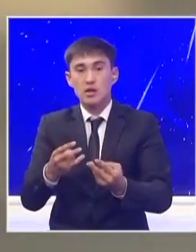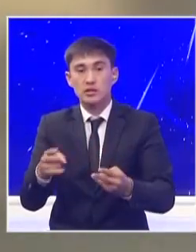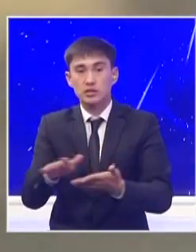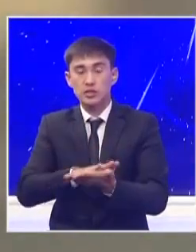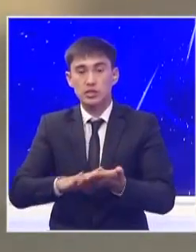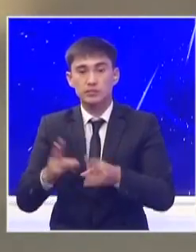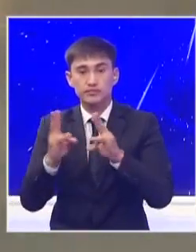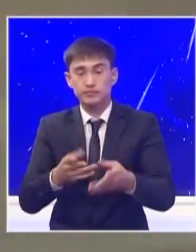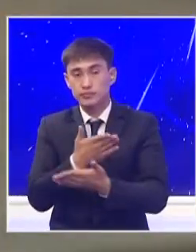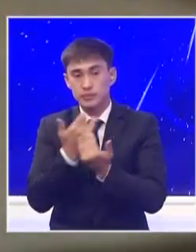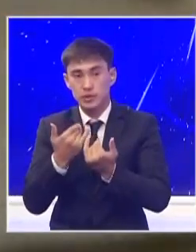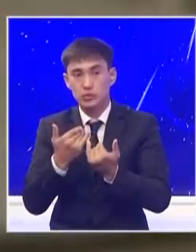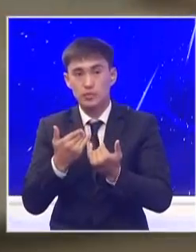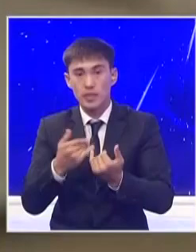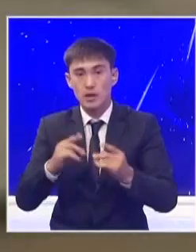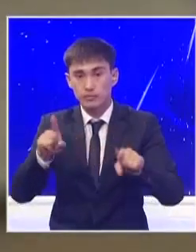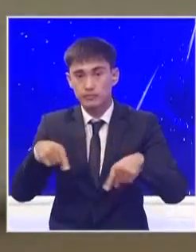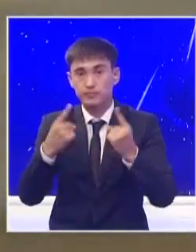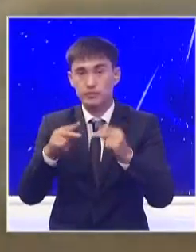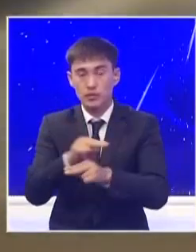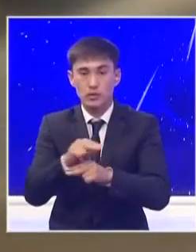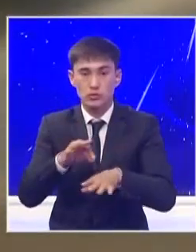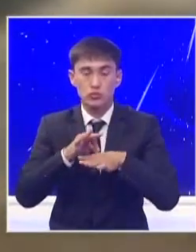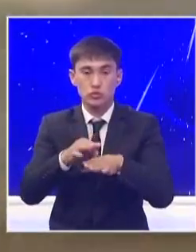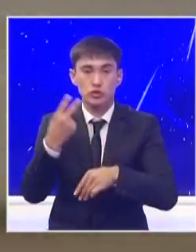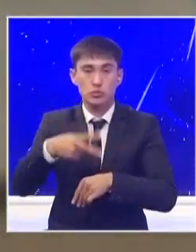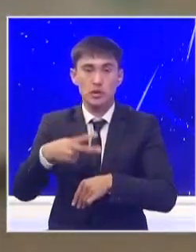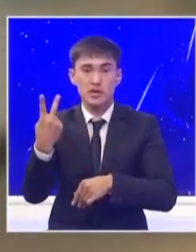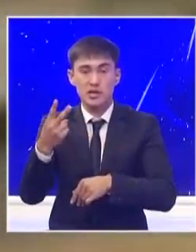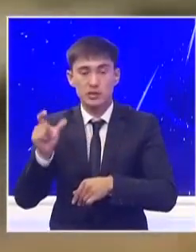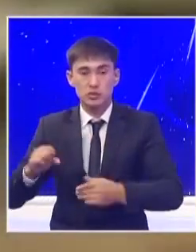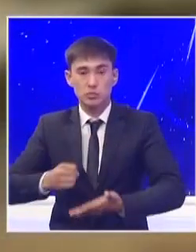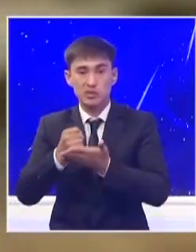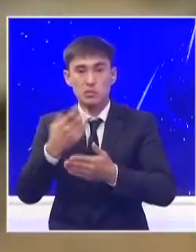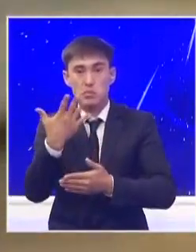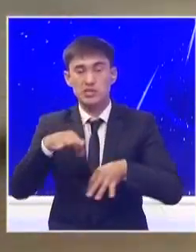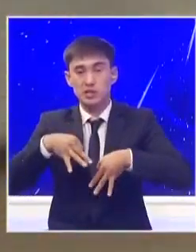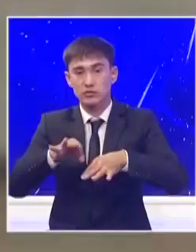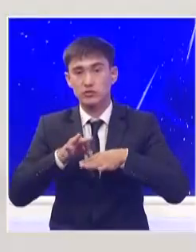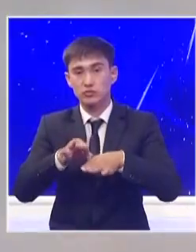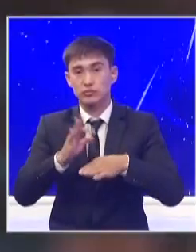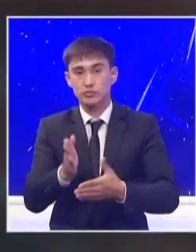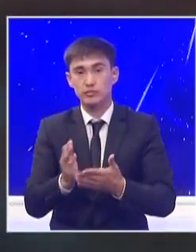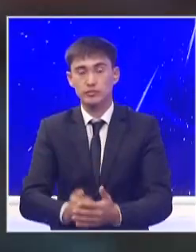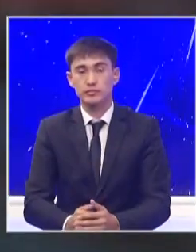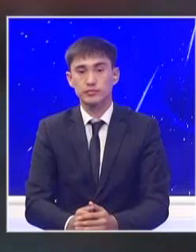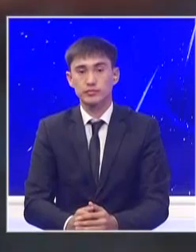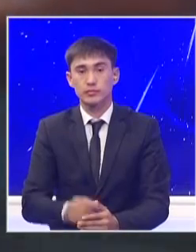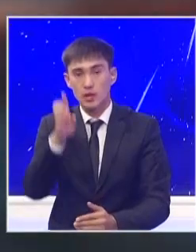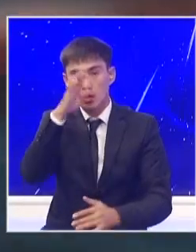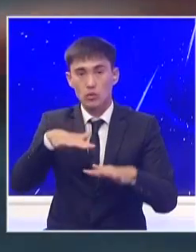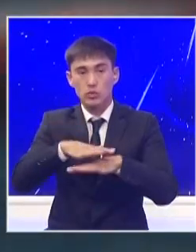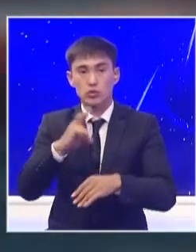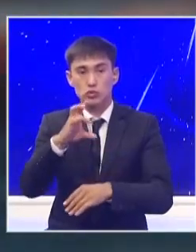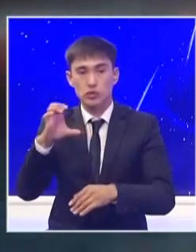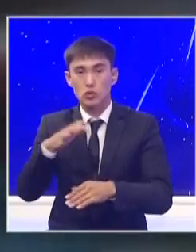кейін ауданды қалпына келтіру жұмыстары жүргізіліп жатыр. Оған 22 құтқарушы мен 5 техника жұмылдырылған. Елордада